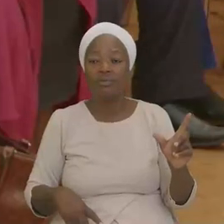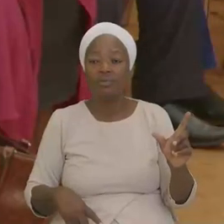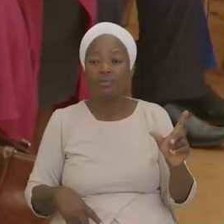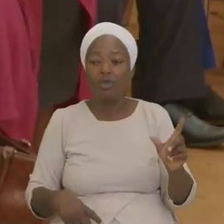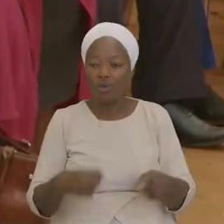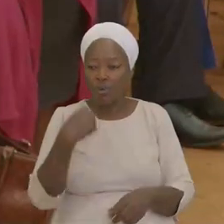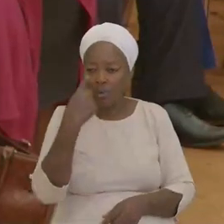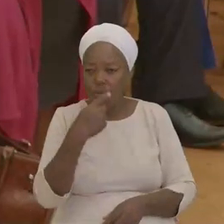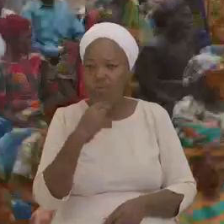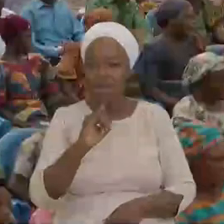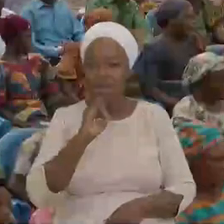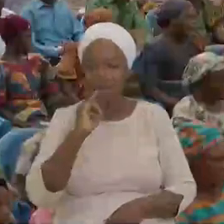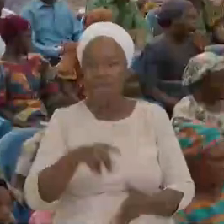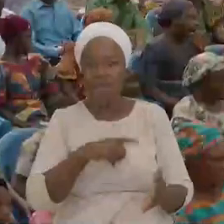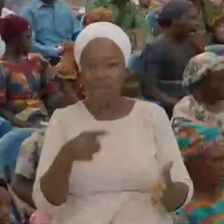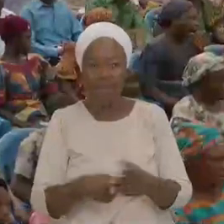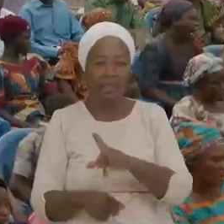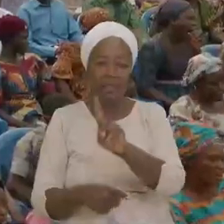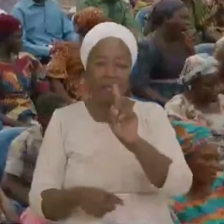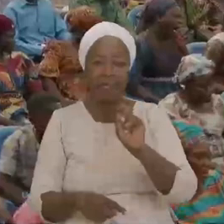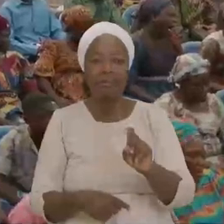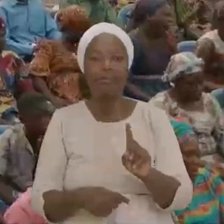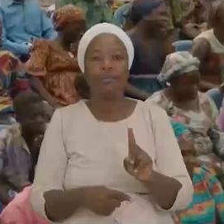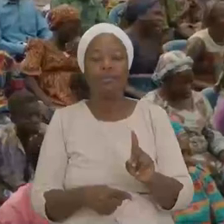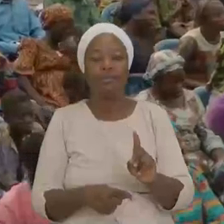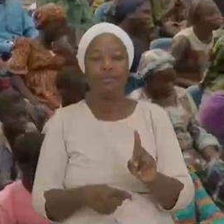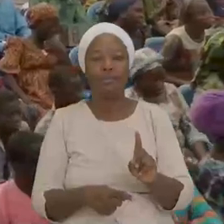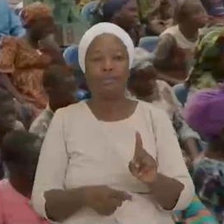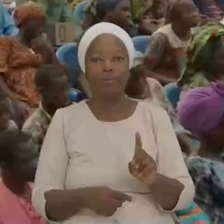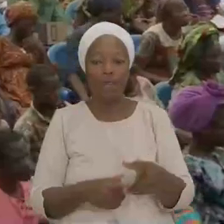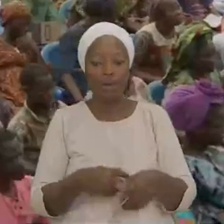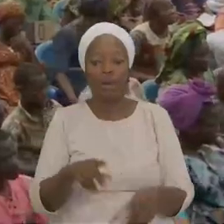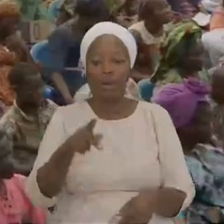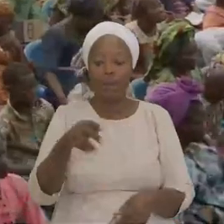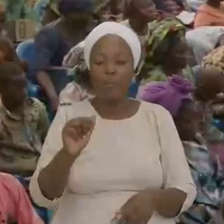suivant le Seigneur, qui est celui-ci?